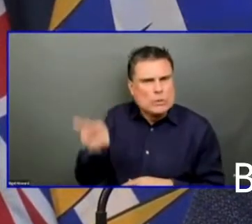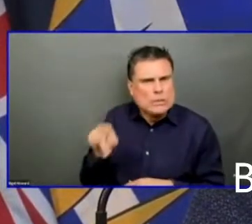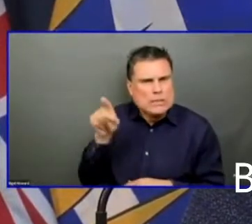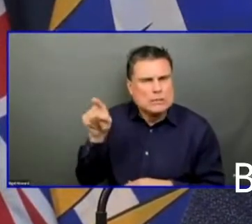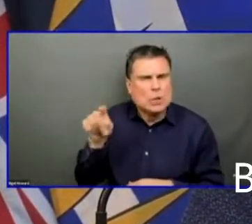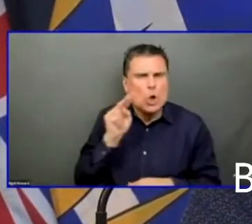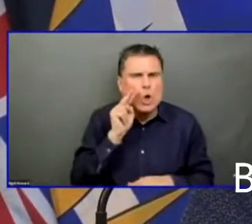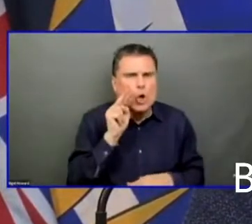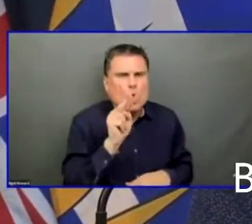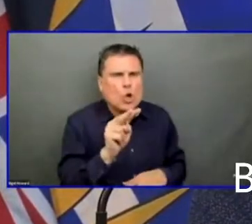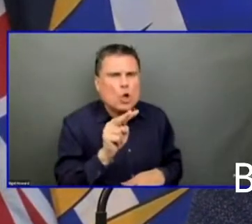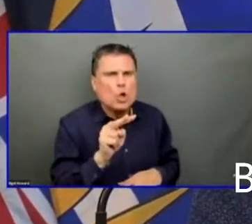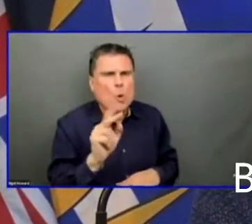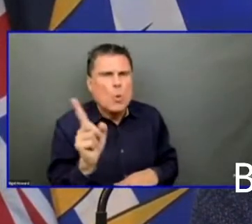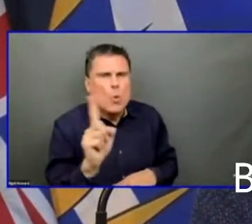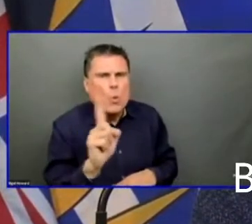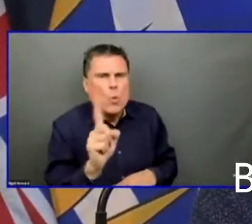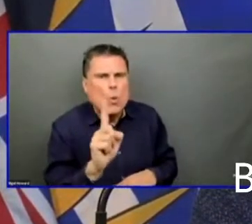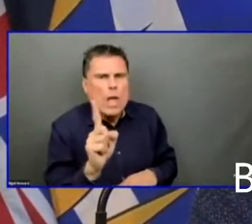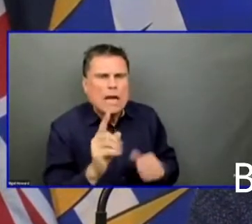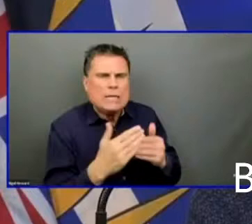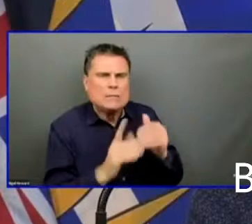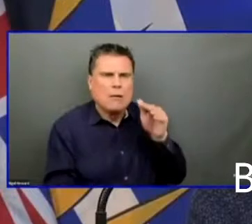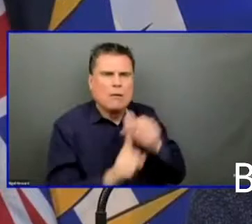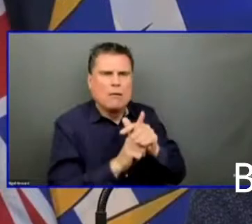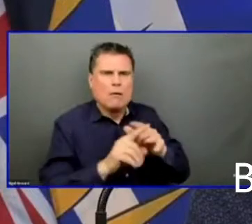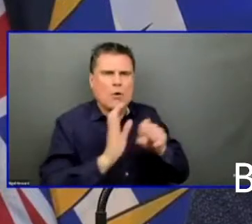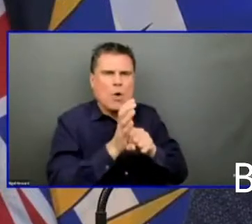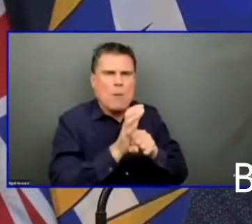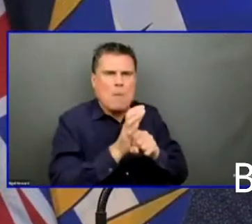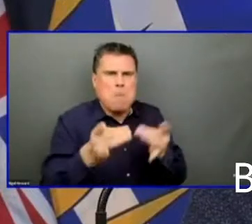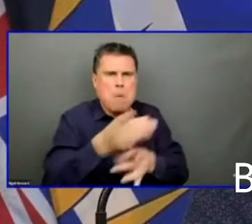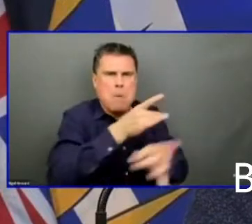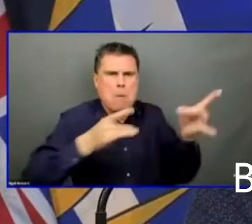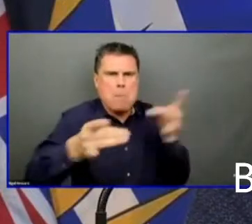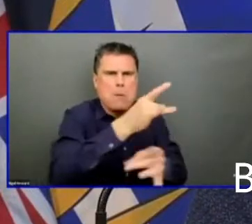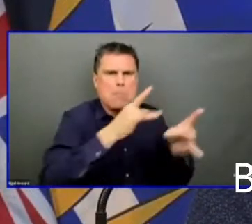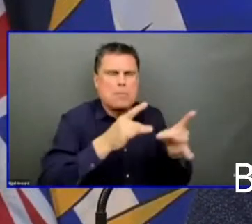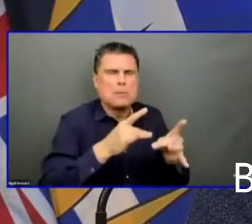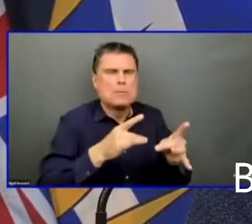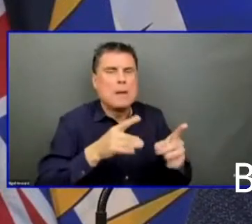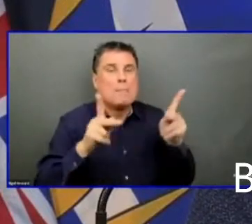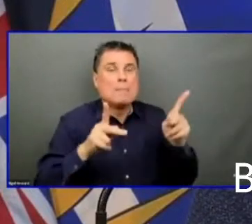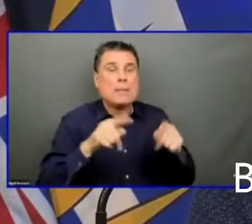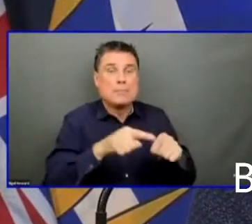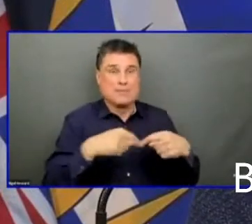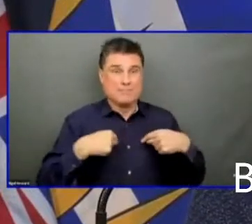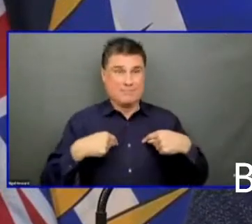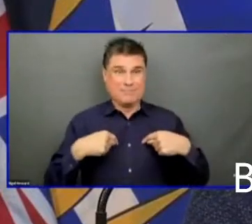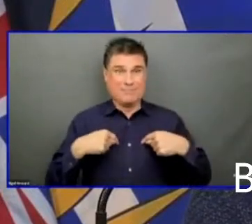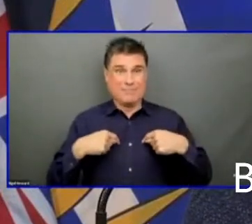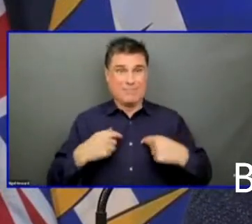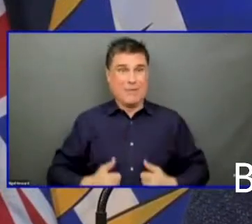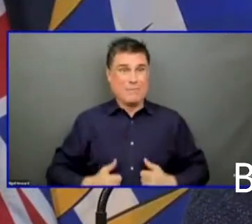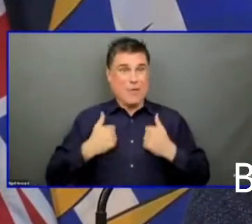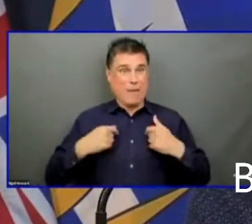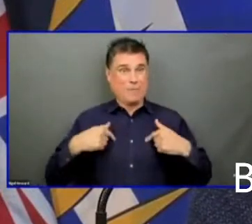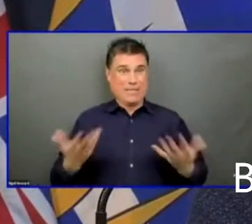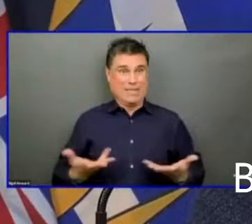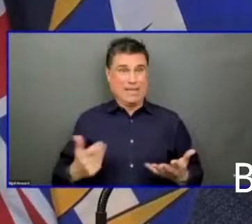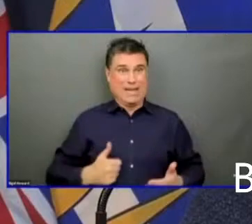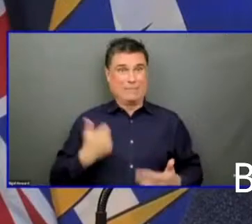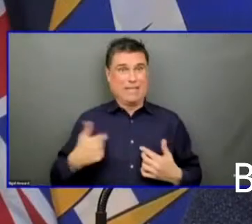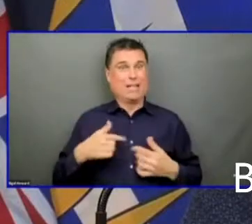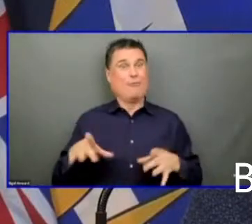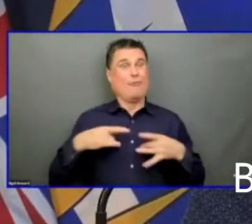数字都看到了，都是旅行获得的数据都是这个到高风险地区到低风险